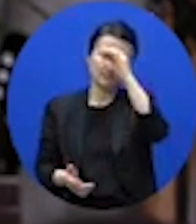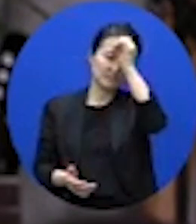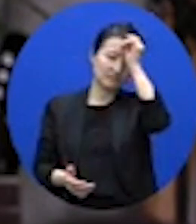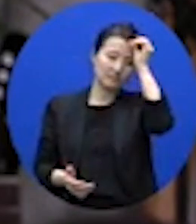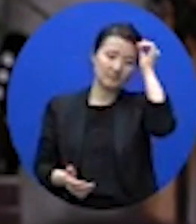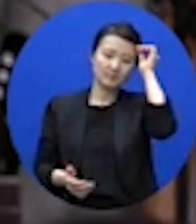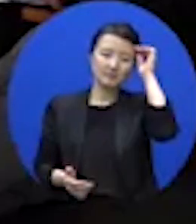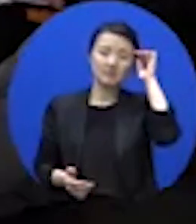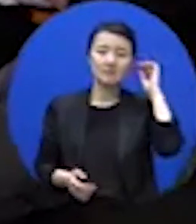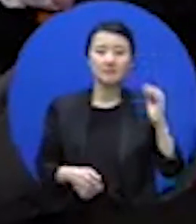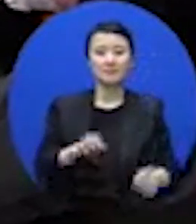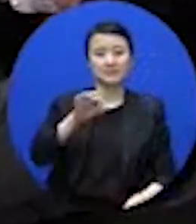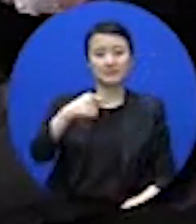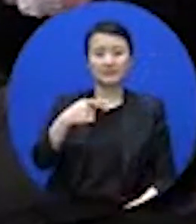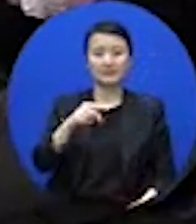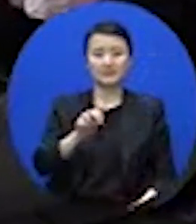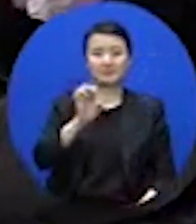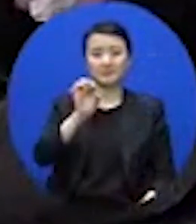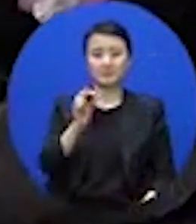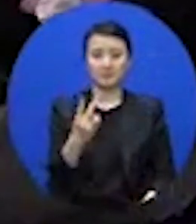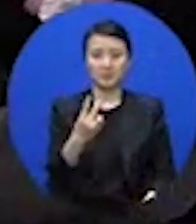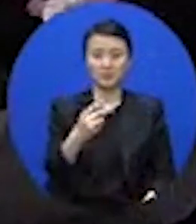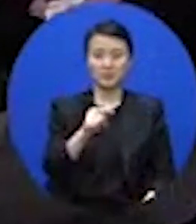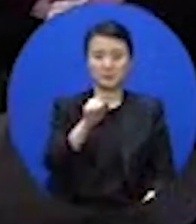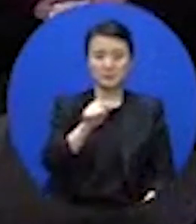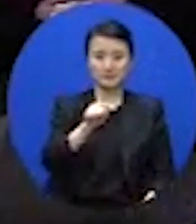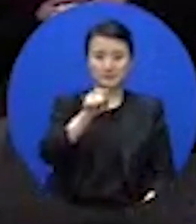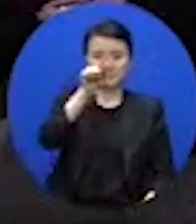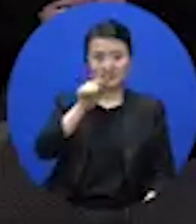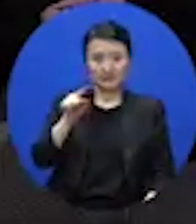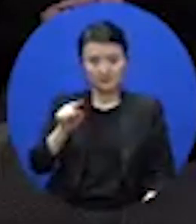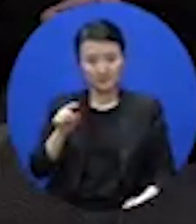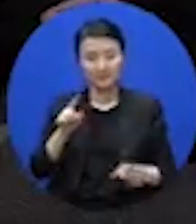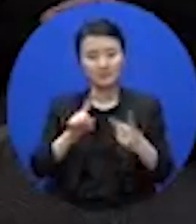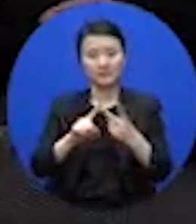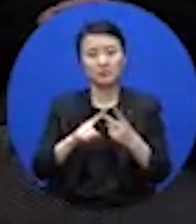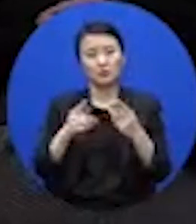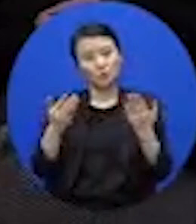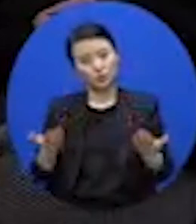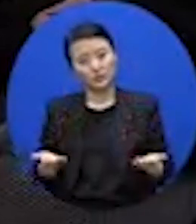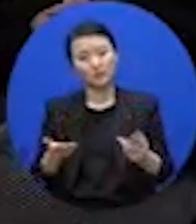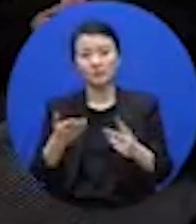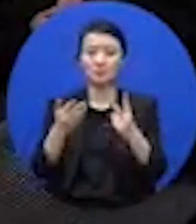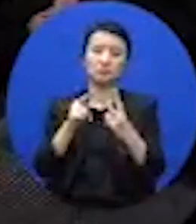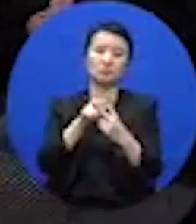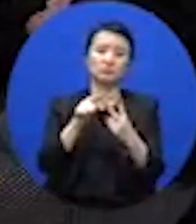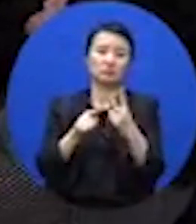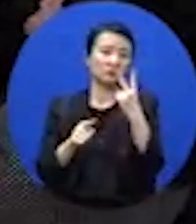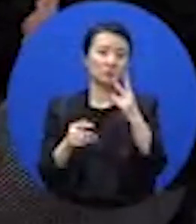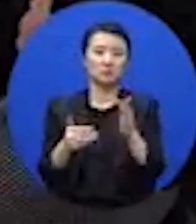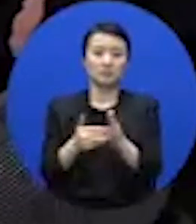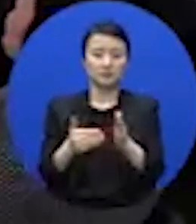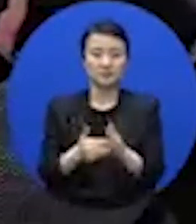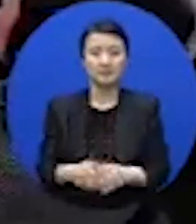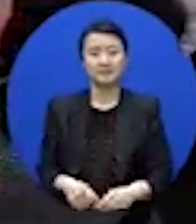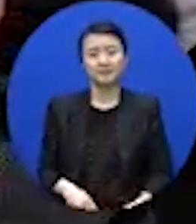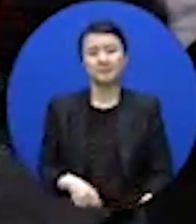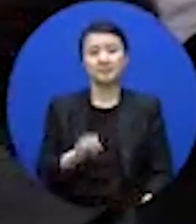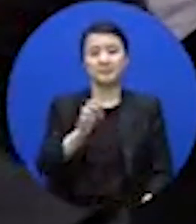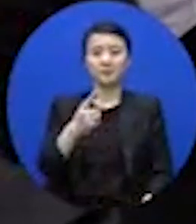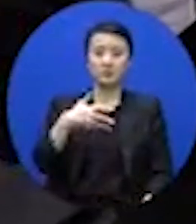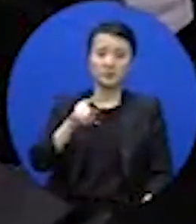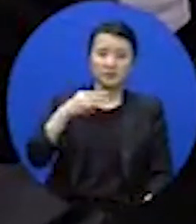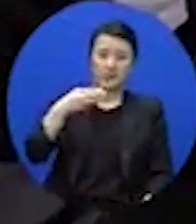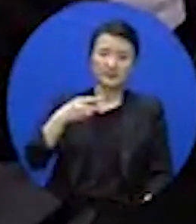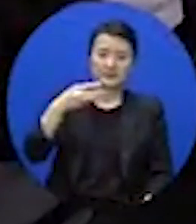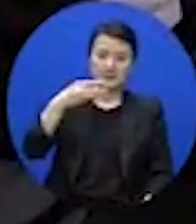알아주실까요? 음표, 쉼표, 이 두 가지밖에 없어요. 참 유명한 베토벤, 모차르트 이런